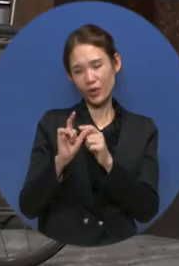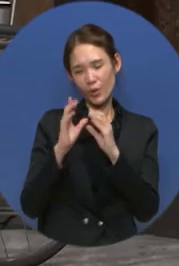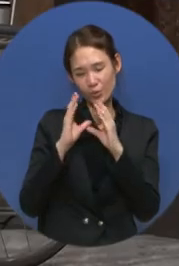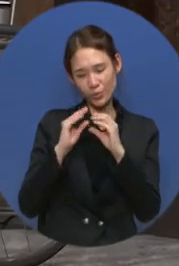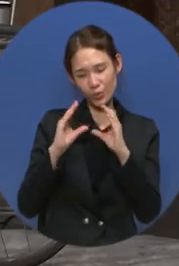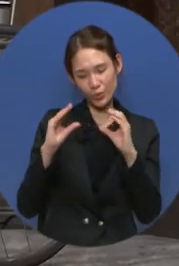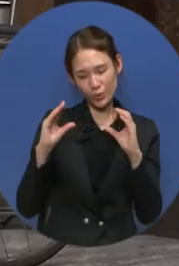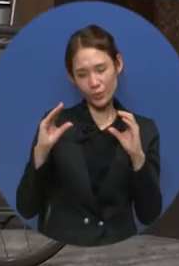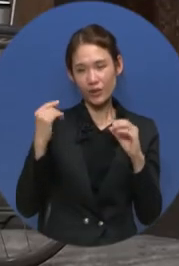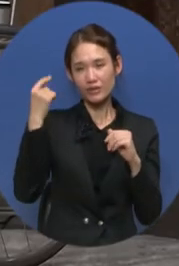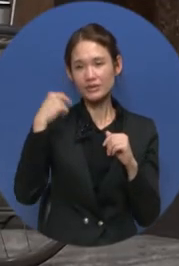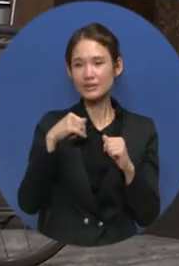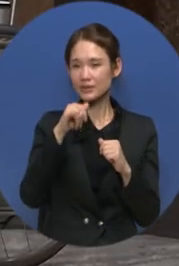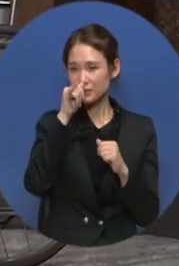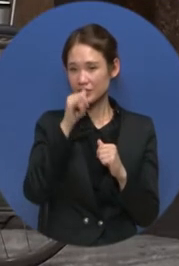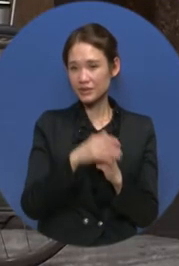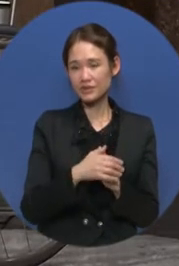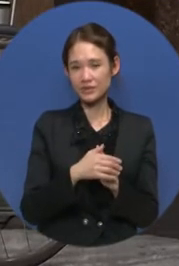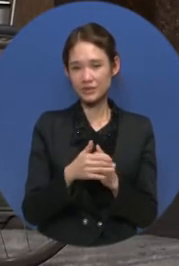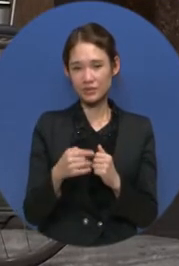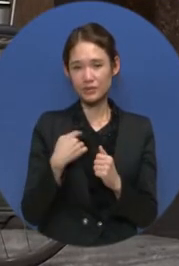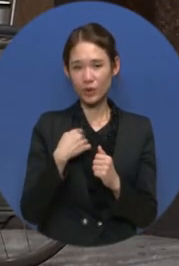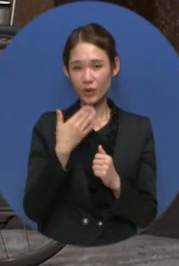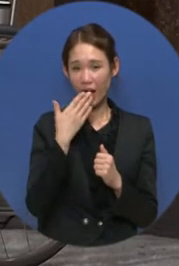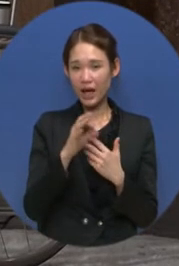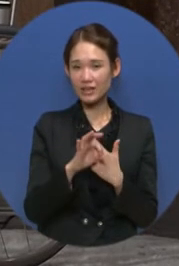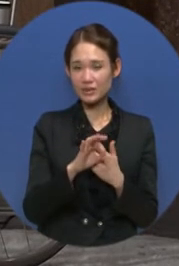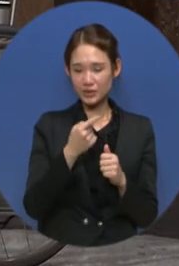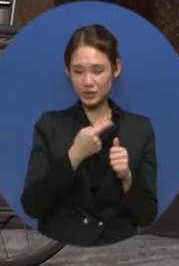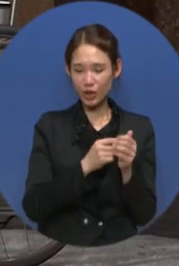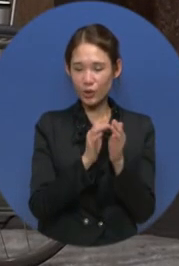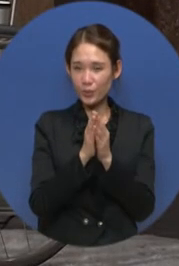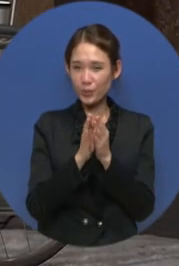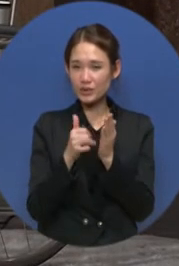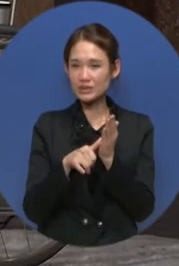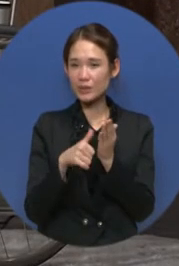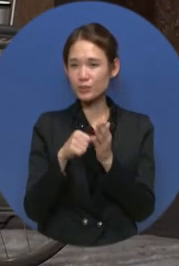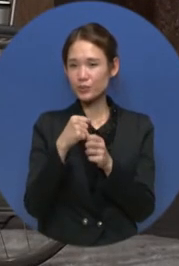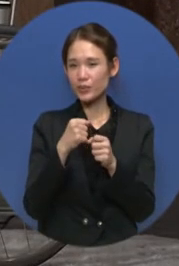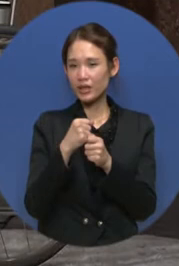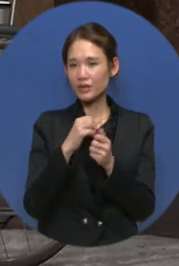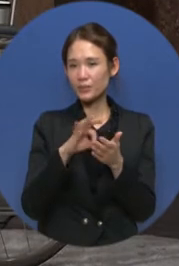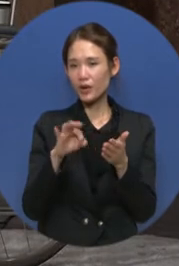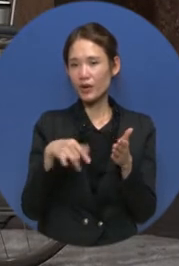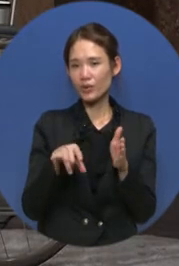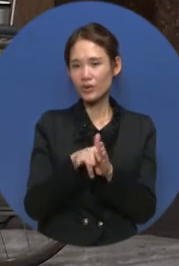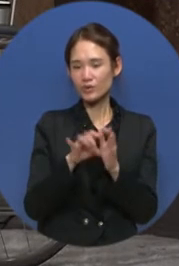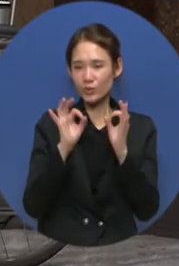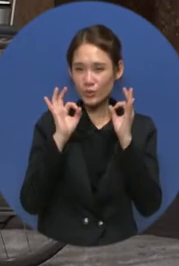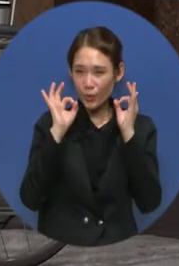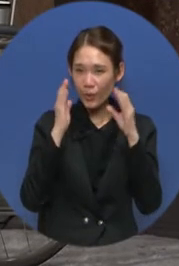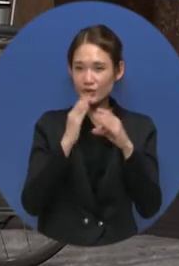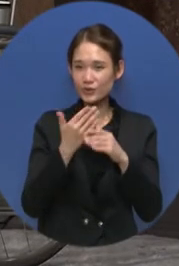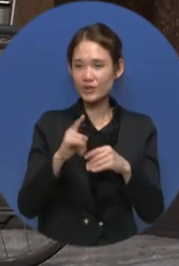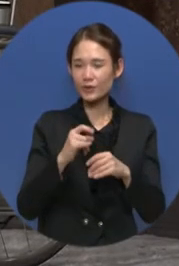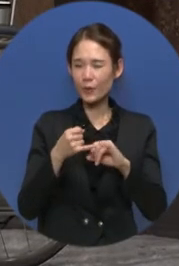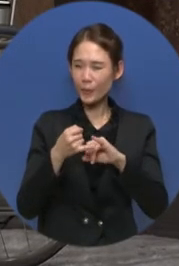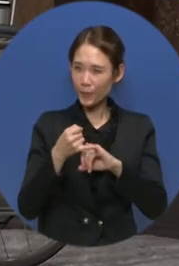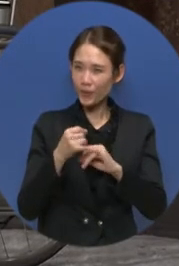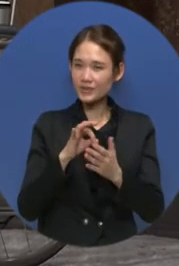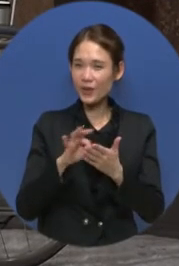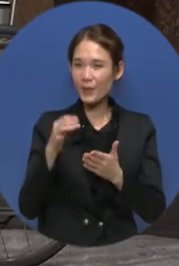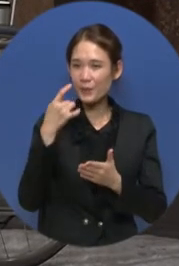보드러워지더라고요. 아, 그럴 수 있죠. 예. 그래서 저도 가급적이면 천연 비누 제품을 쓰려고 노력을 많이 하는데 예. 저도 꼭 한번 써봐야 되겠습니다.